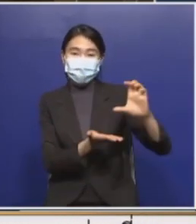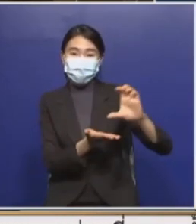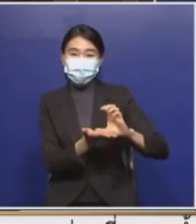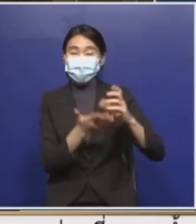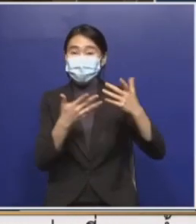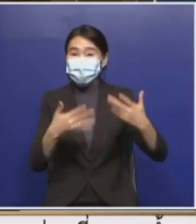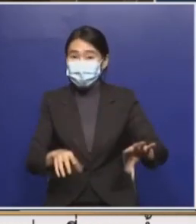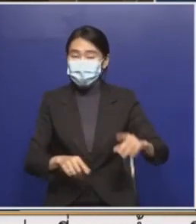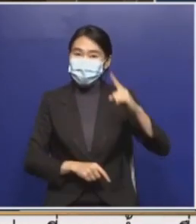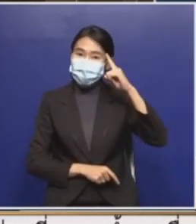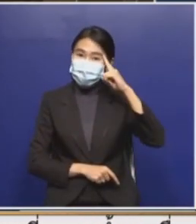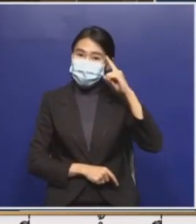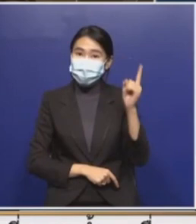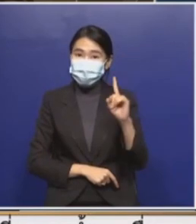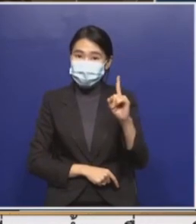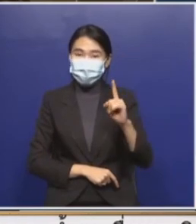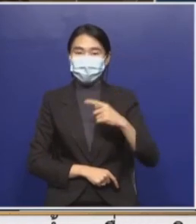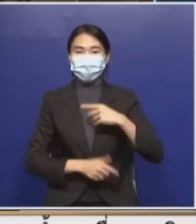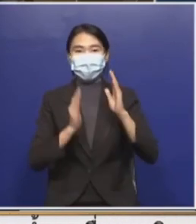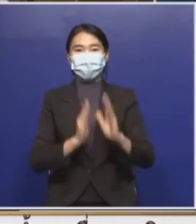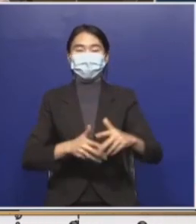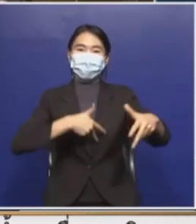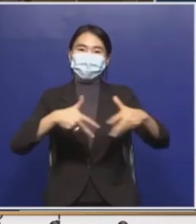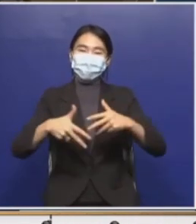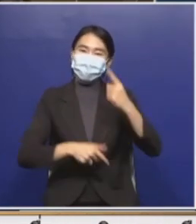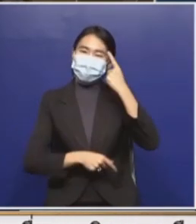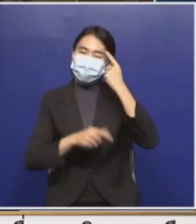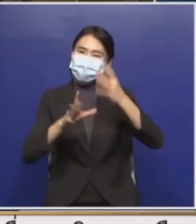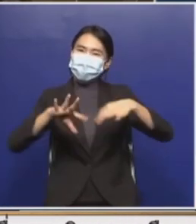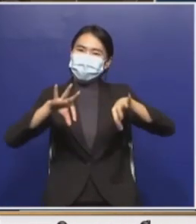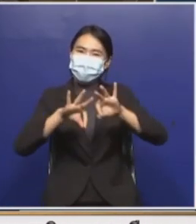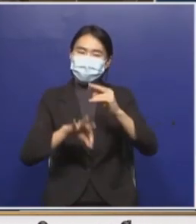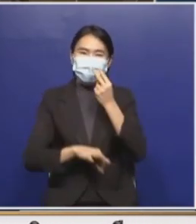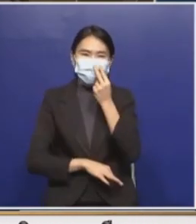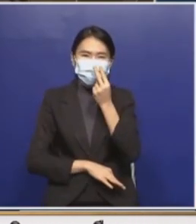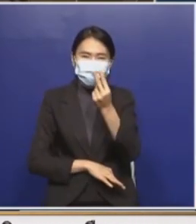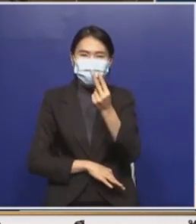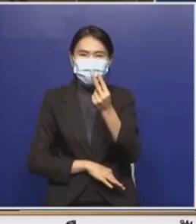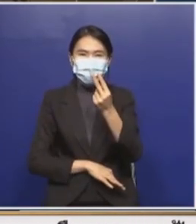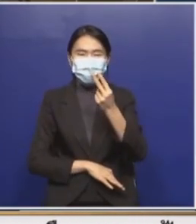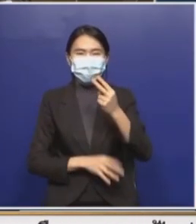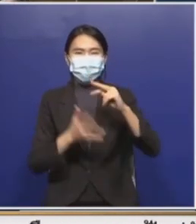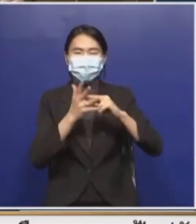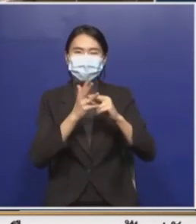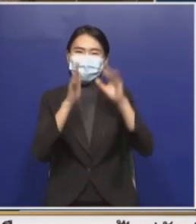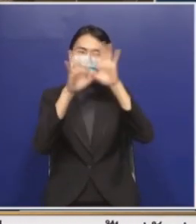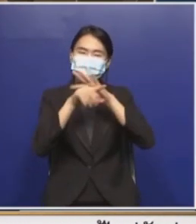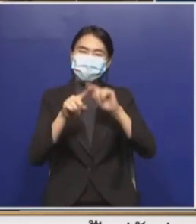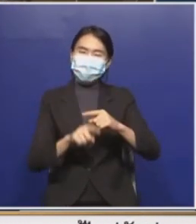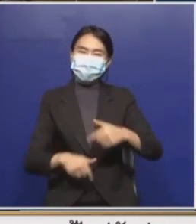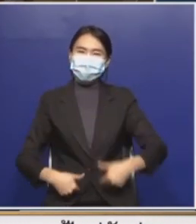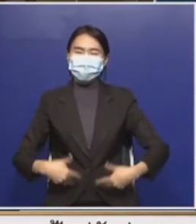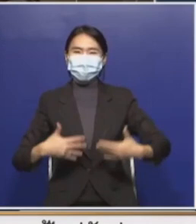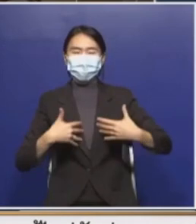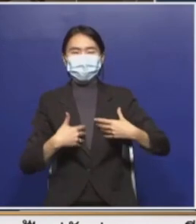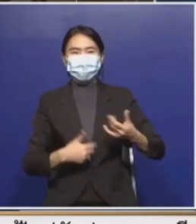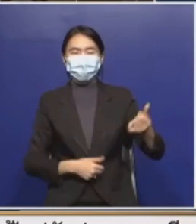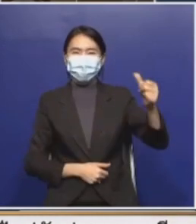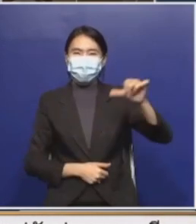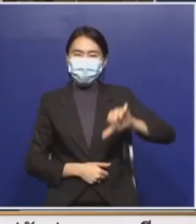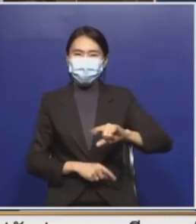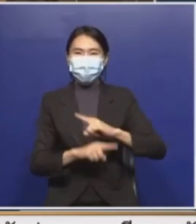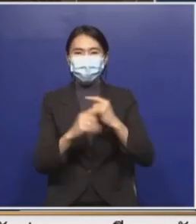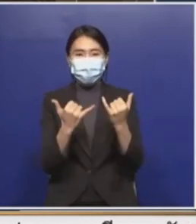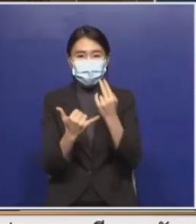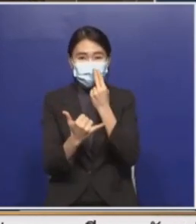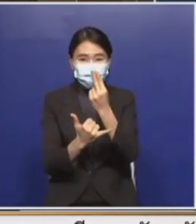สามารถทำให้ประชาชนเขามองเห็นแสงสว่างในปลายอุโมงค์วันนี้